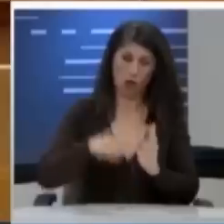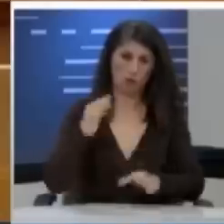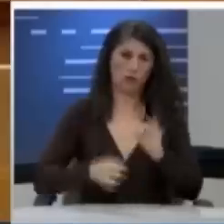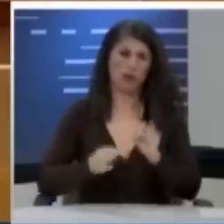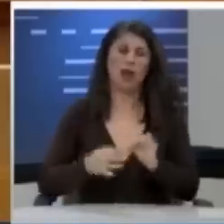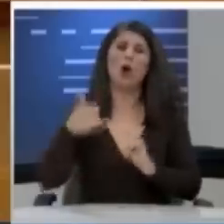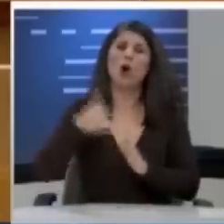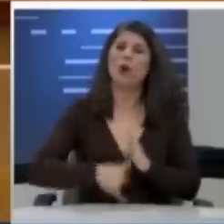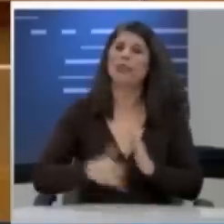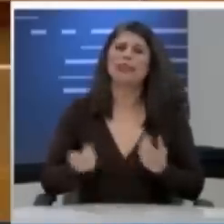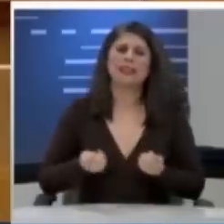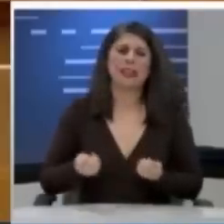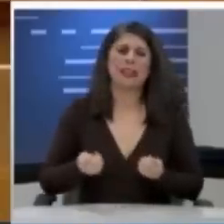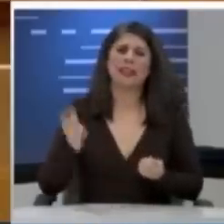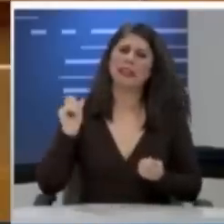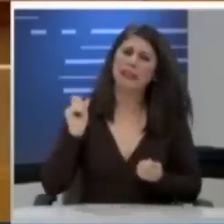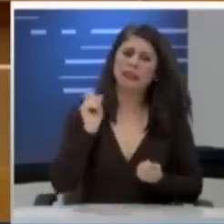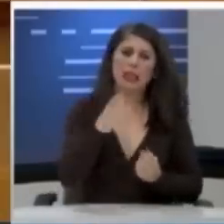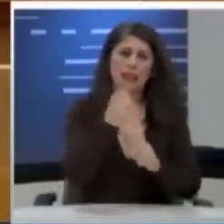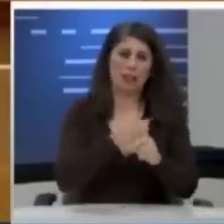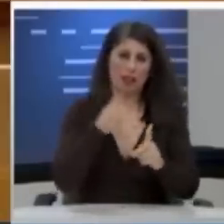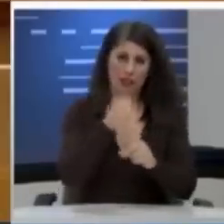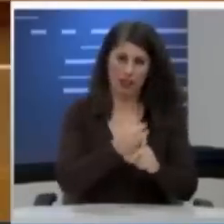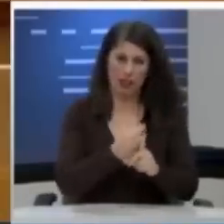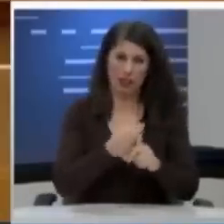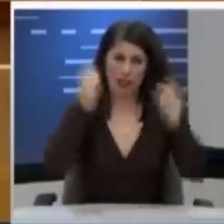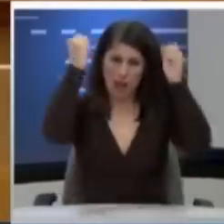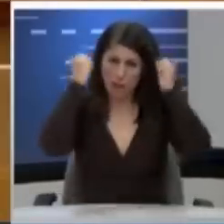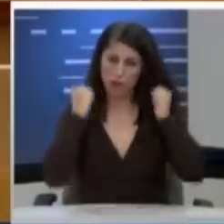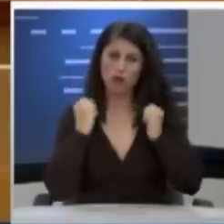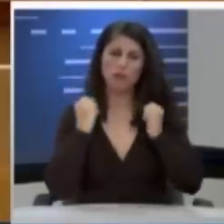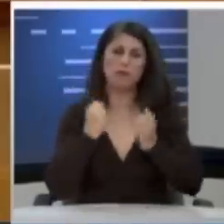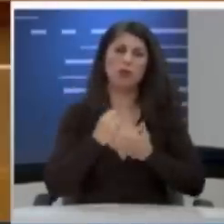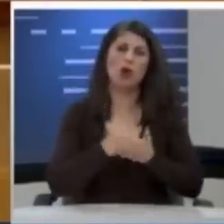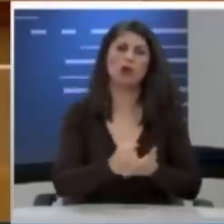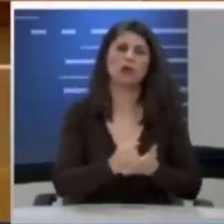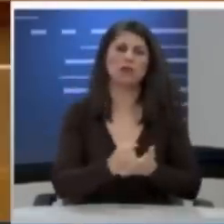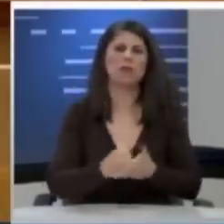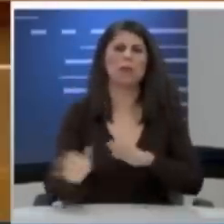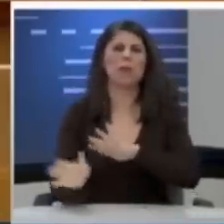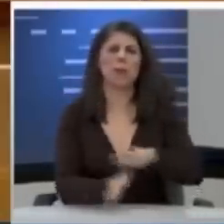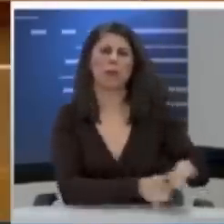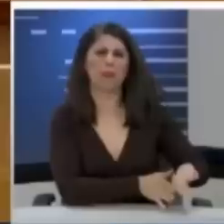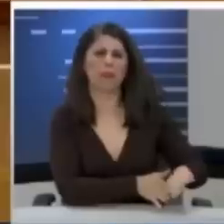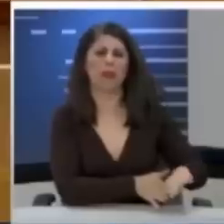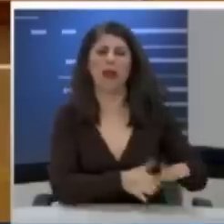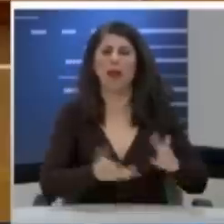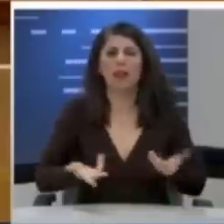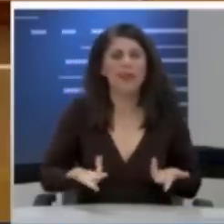ουσιαστικά στέλνει ξανά τη διεκδίκηση των αποζημιώσεων στις ελληνικές καλένδες.